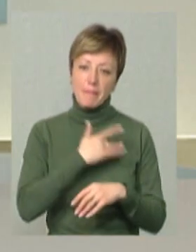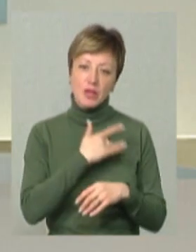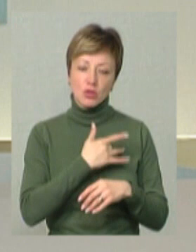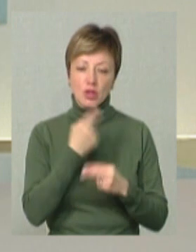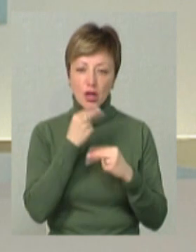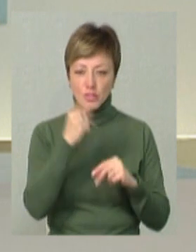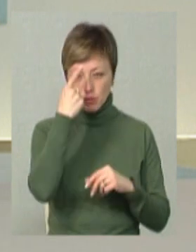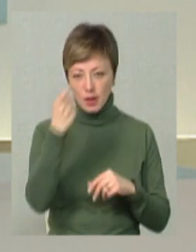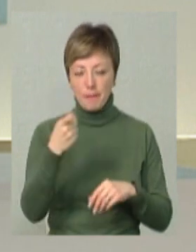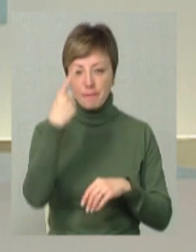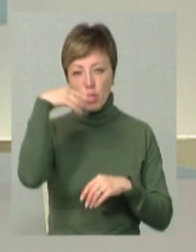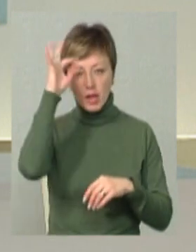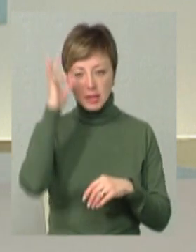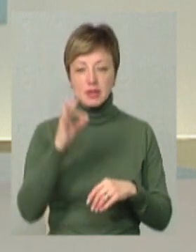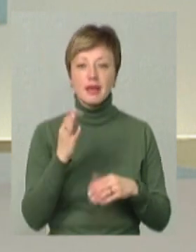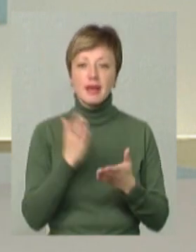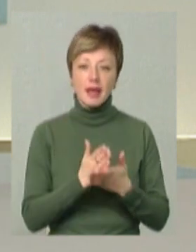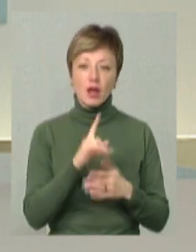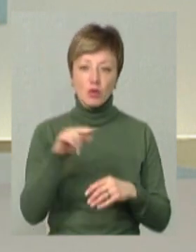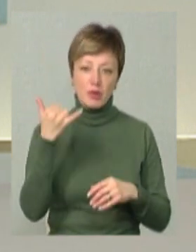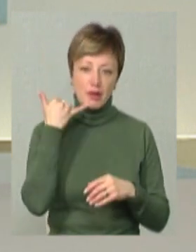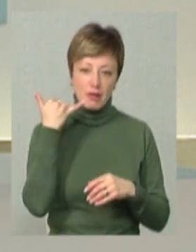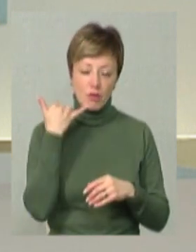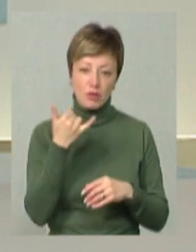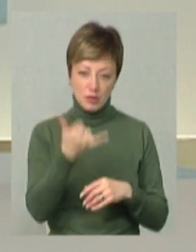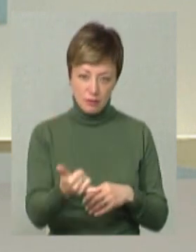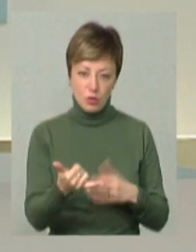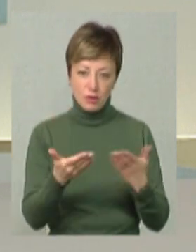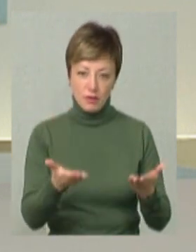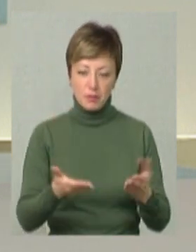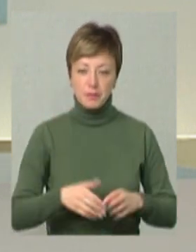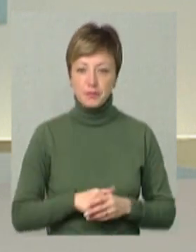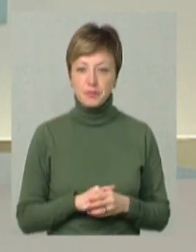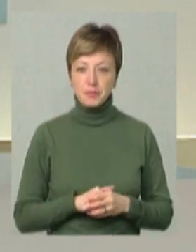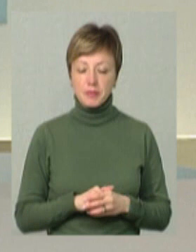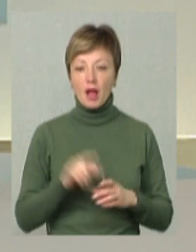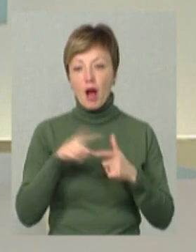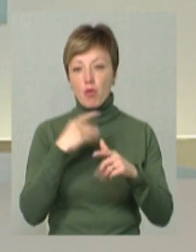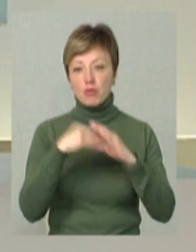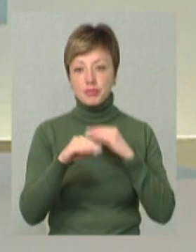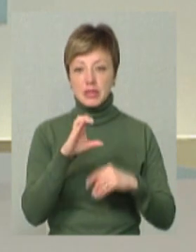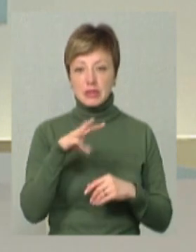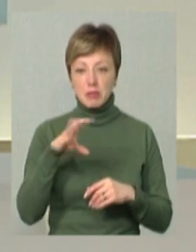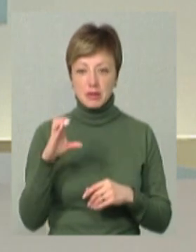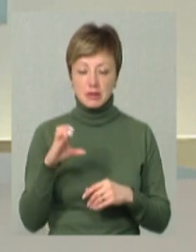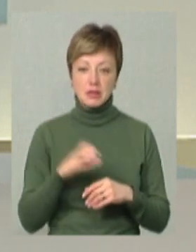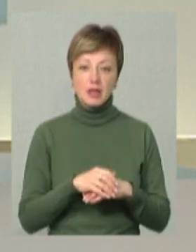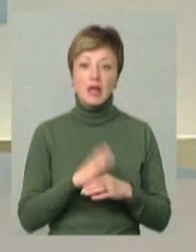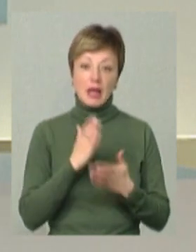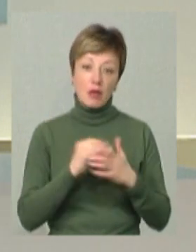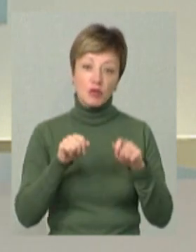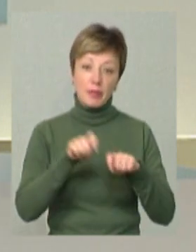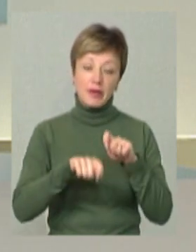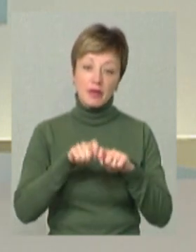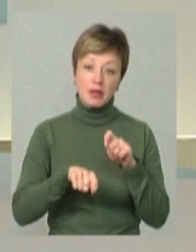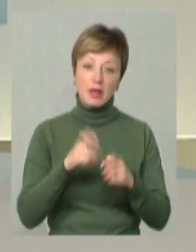краще повідомляти поліцію, тому що принаймні є номер телефону, з якого це смс-повідомлення надійшло. І знову ж, є вже можливість